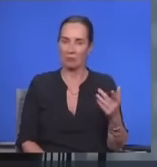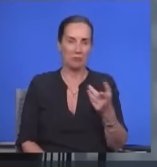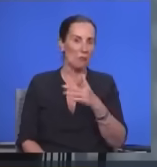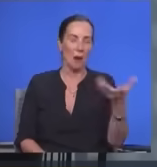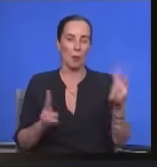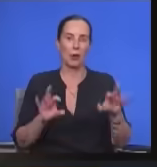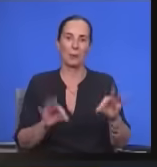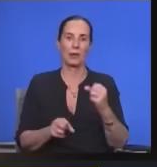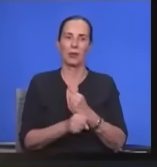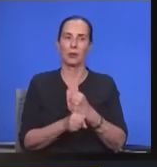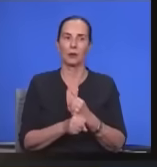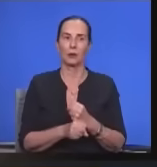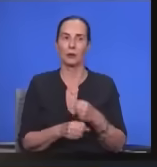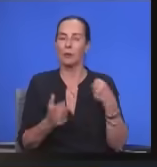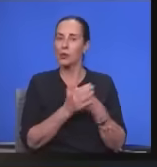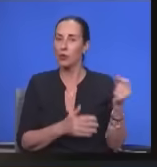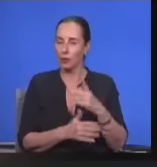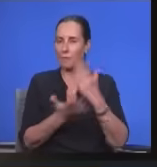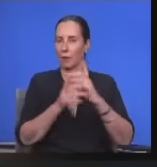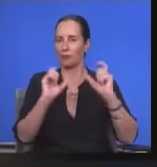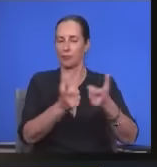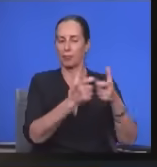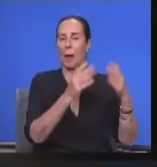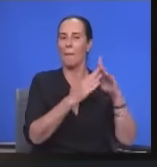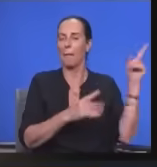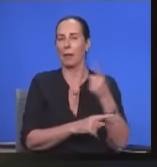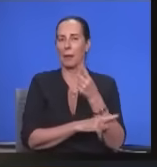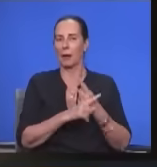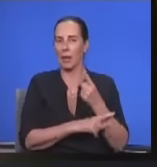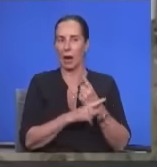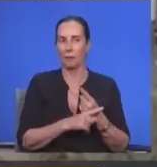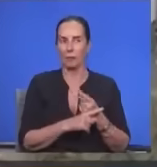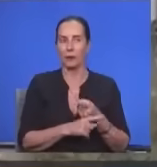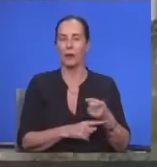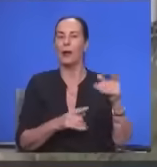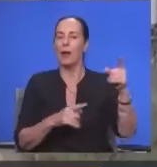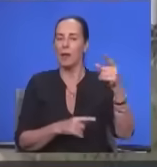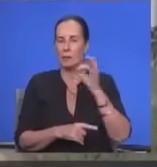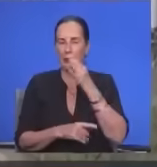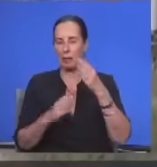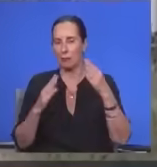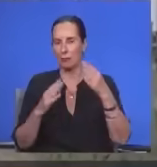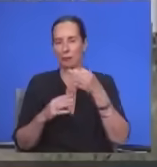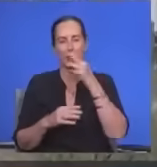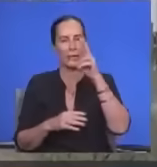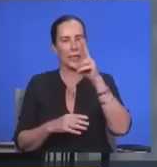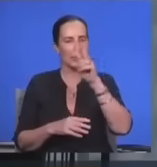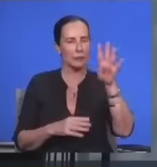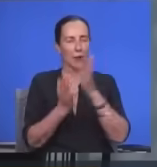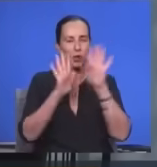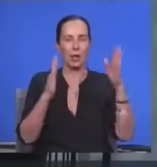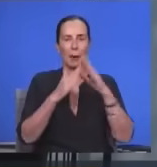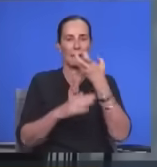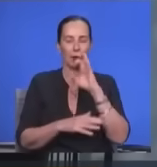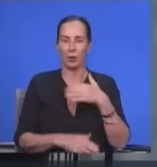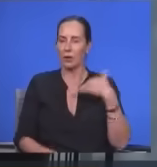מסוגלים באמת. בסוף השבוע הם נעצרו בדירת מסתור בבת ים. מדובר בתושבי טבריה בני 24 ו-19. אני כל